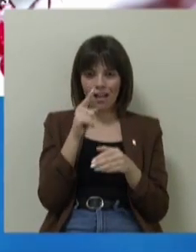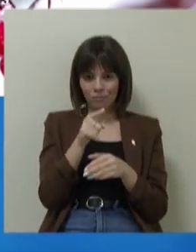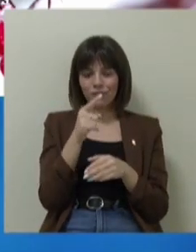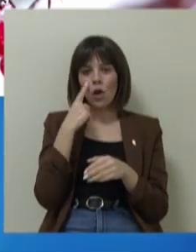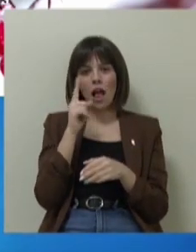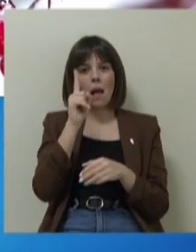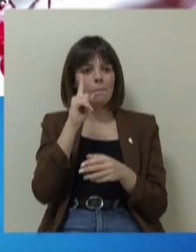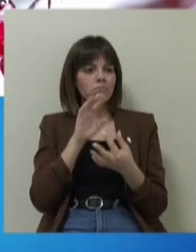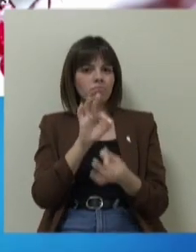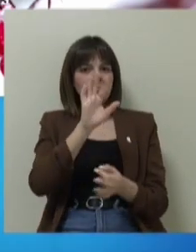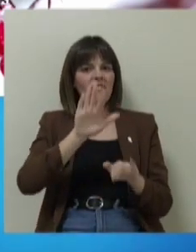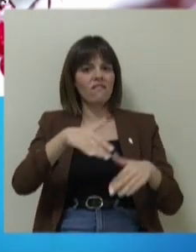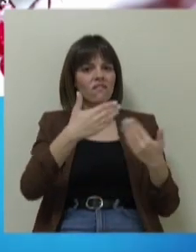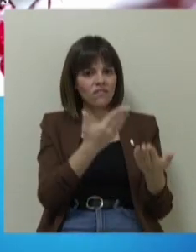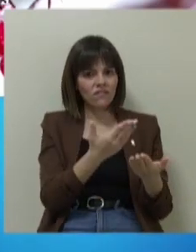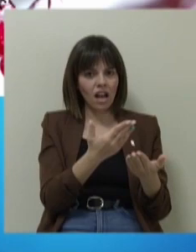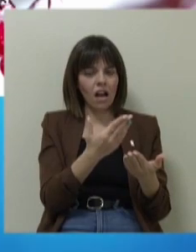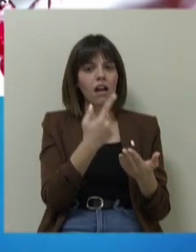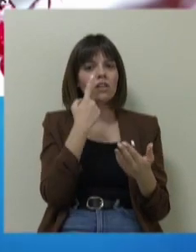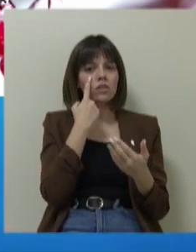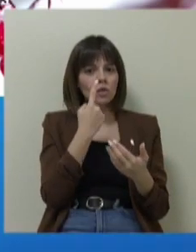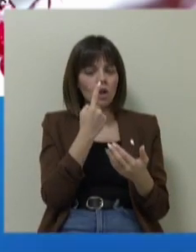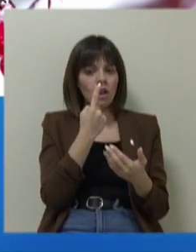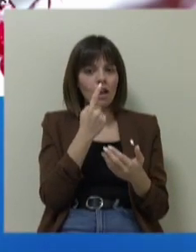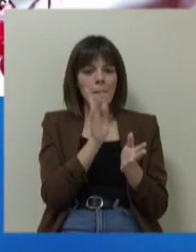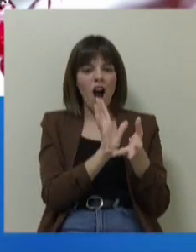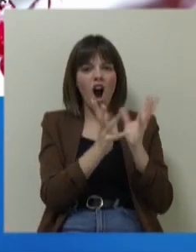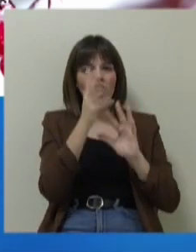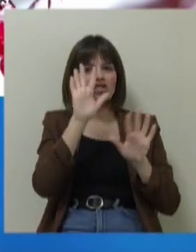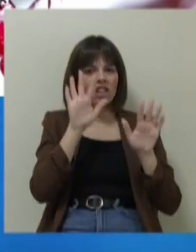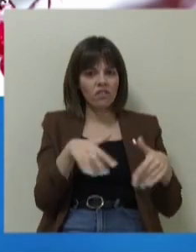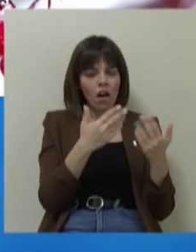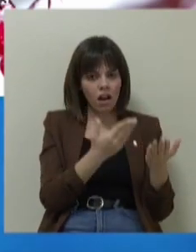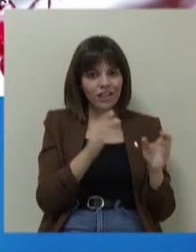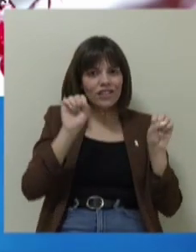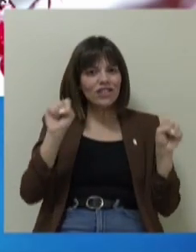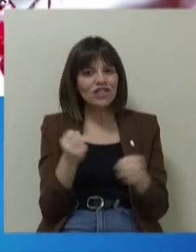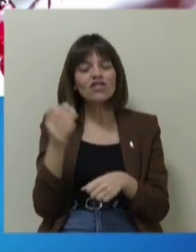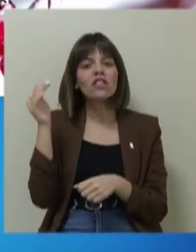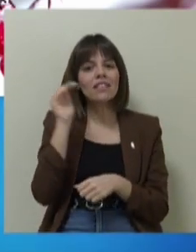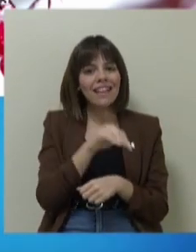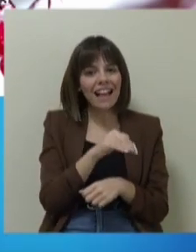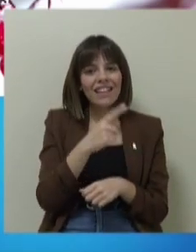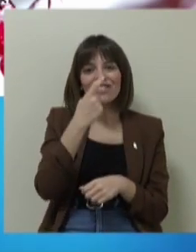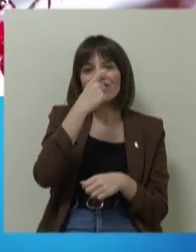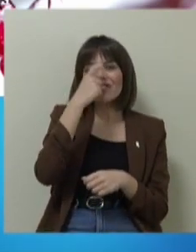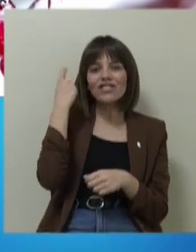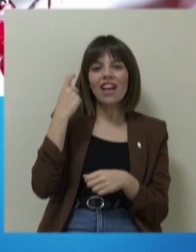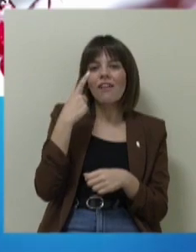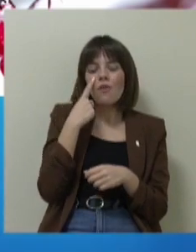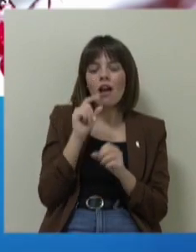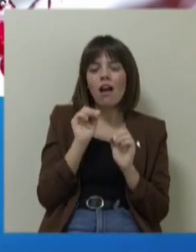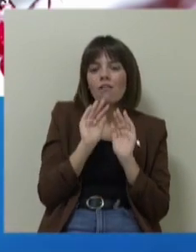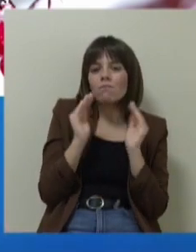var. Üzerinde bulunduğu bir ağaç var. Kış geldiğinde ısınmak için kendince